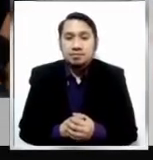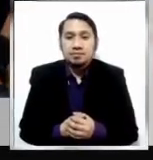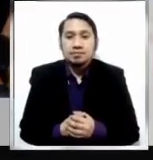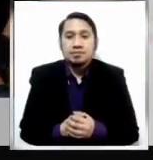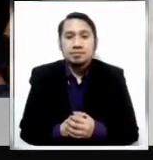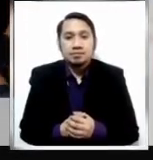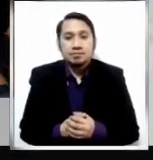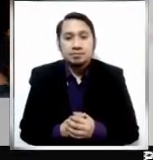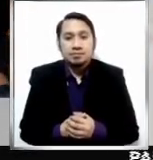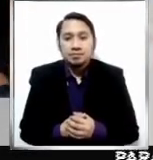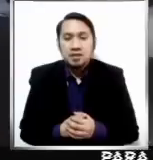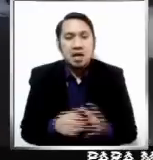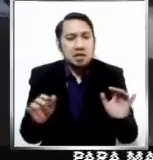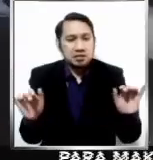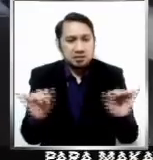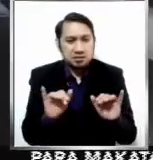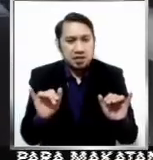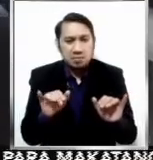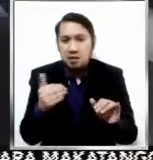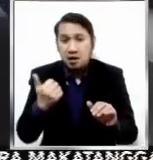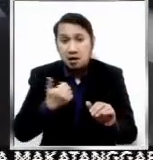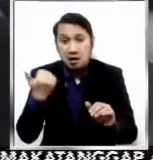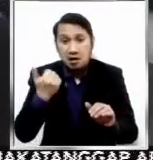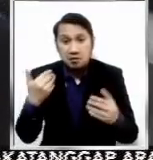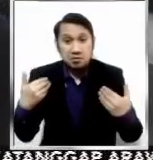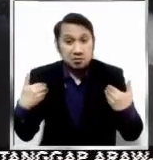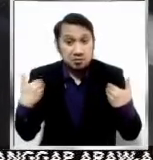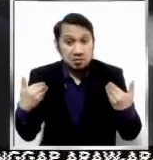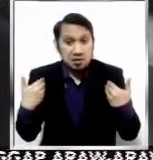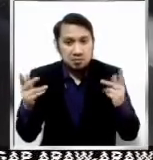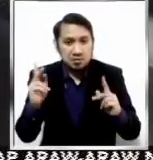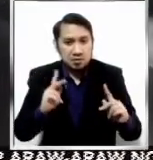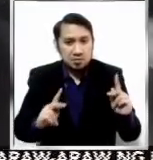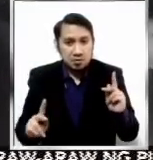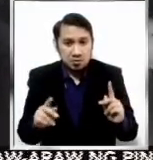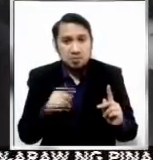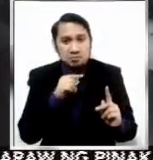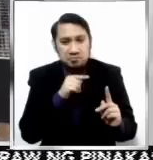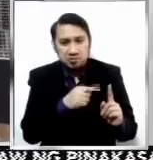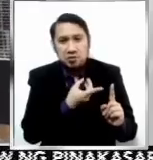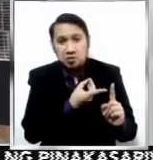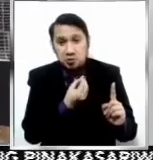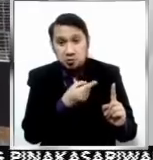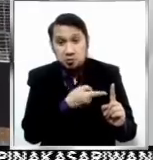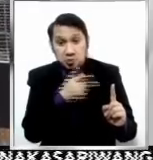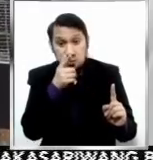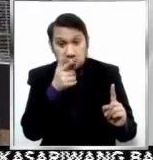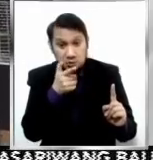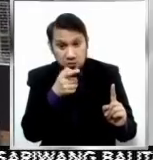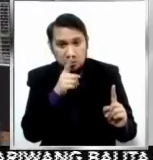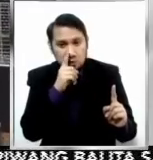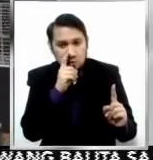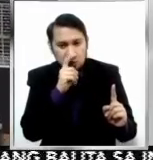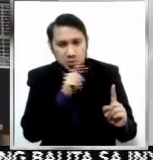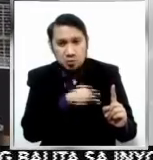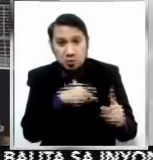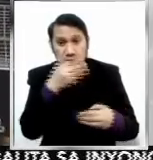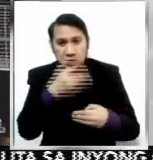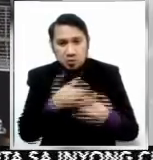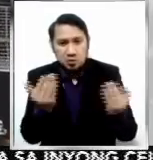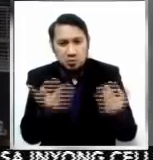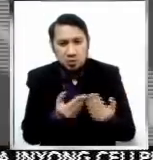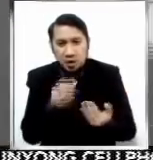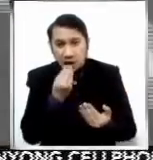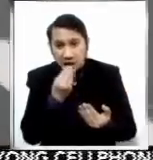pagbangon. Gaya ng maraming kabataan, ang tanging ginawa lang daw ng 21 taong gulang na si Teen Zapanta habang naka-lockdown ay kain, tulog at social